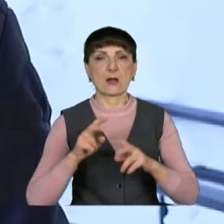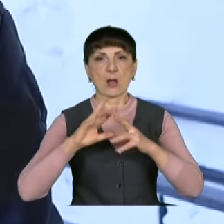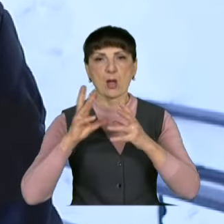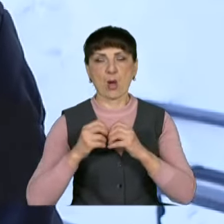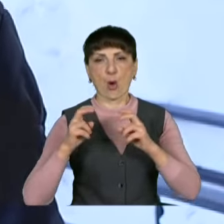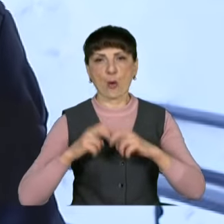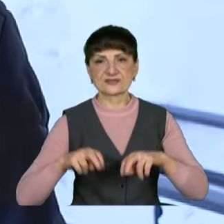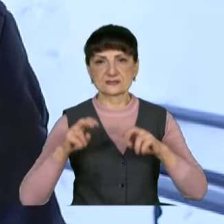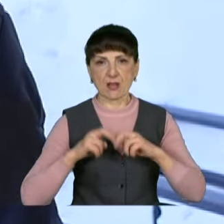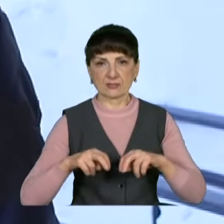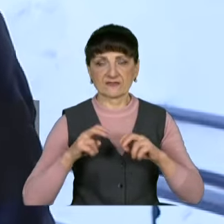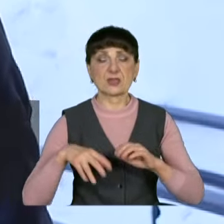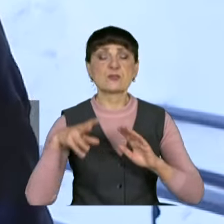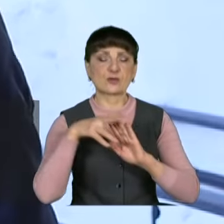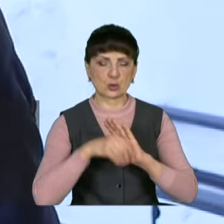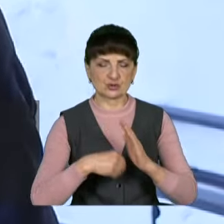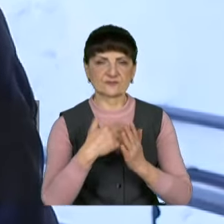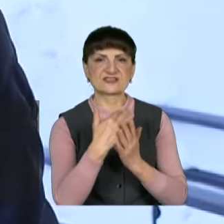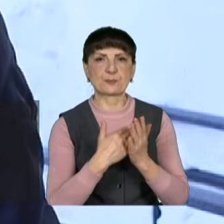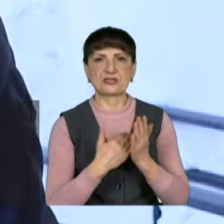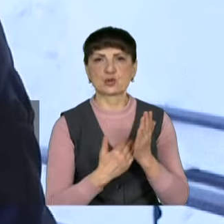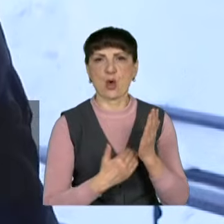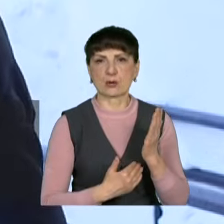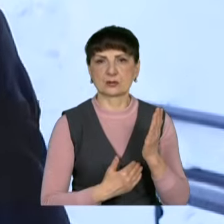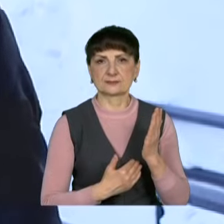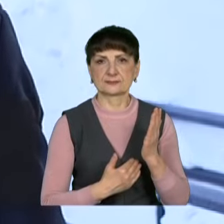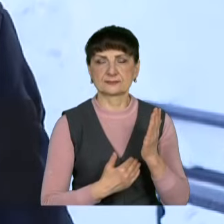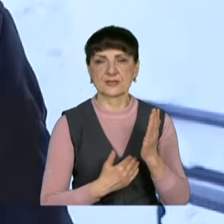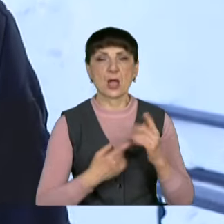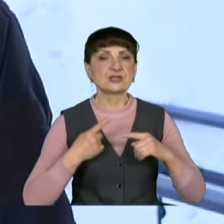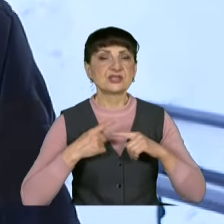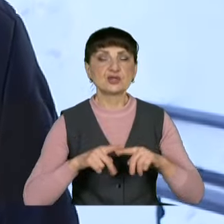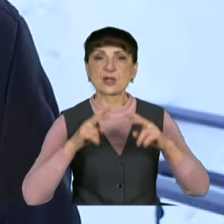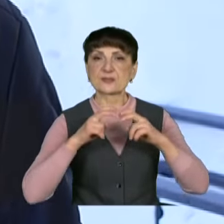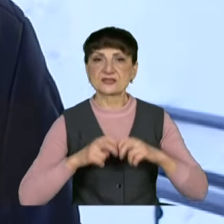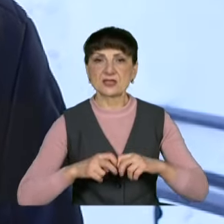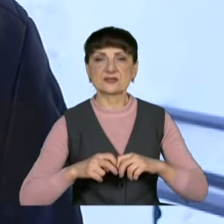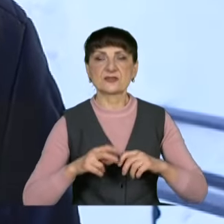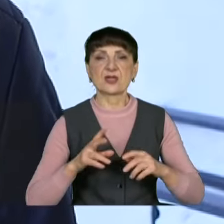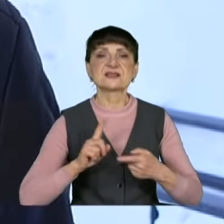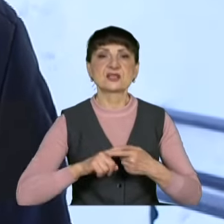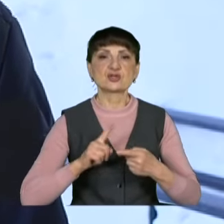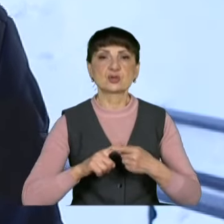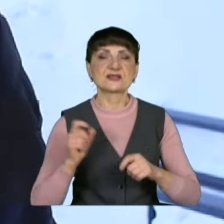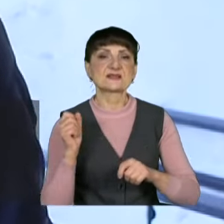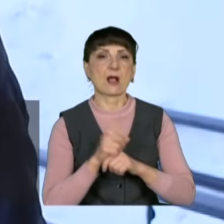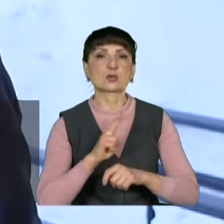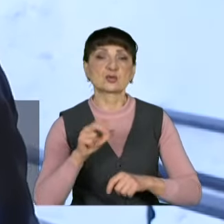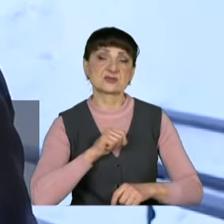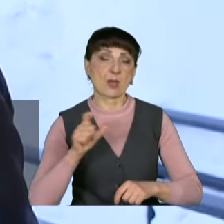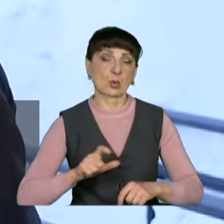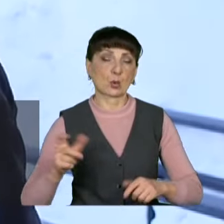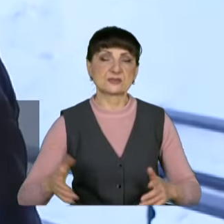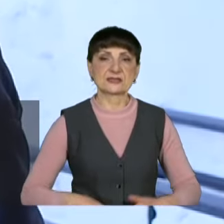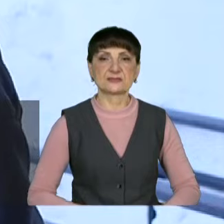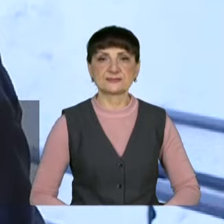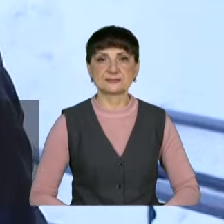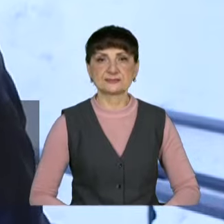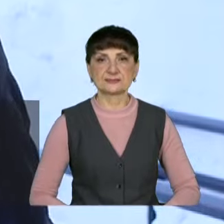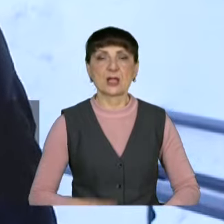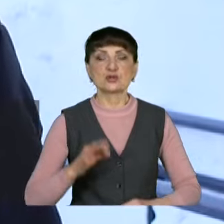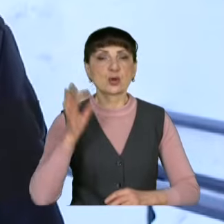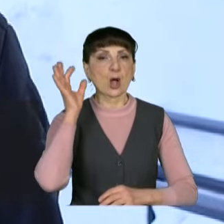Тогда мы включим его в список аварийных домов. Но техническое обследование делать за счет заказчика. Самим. Также еще